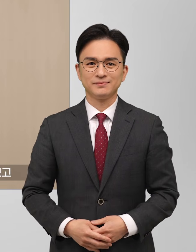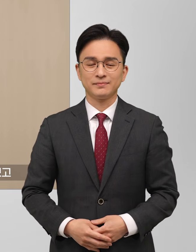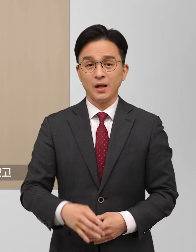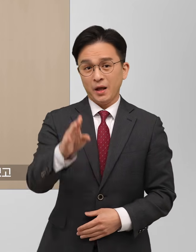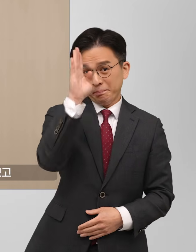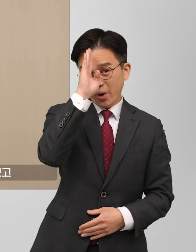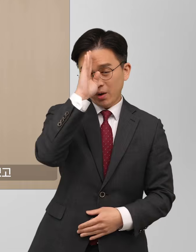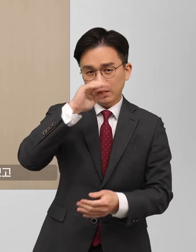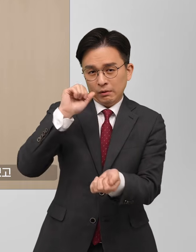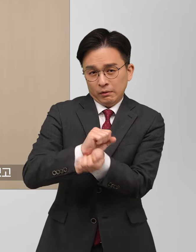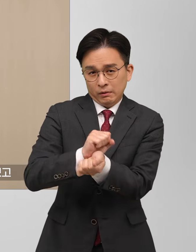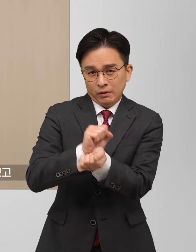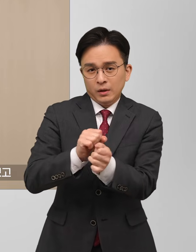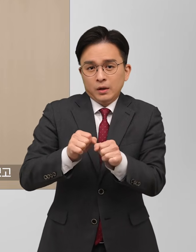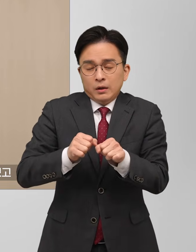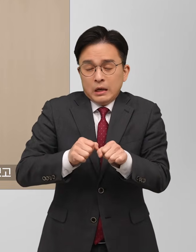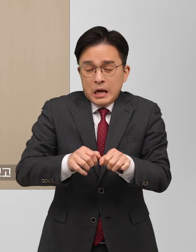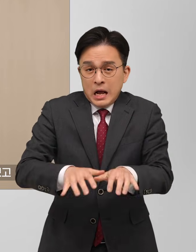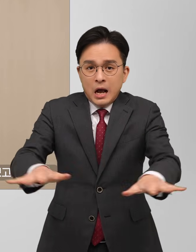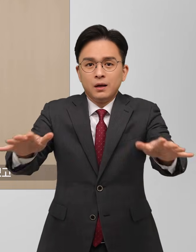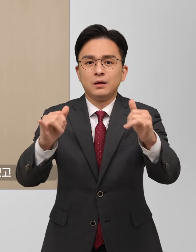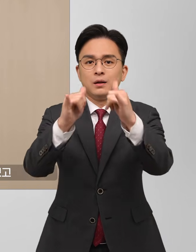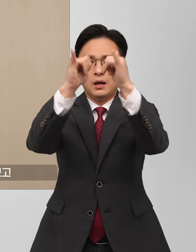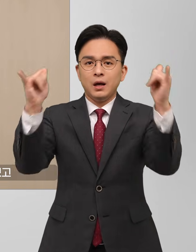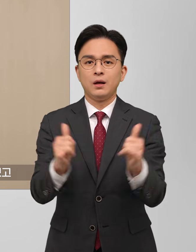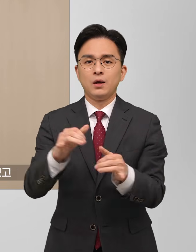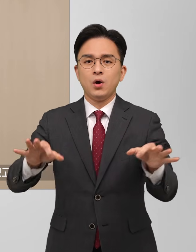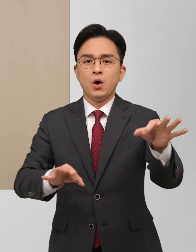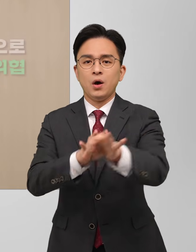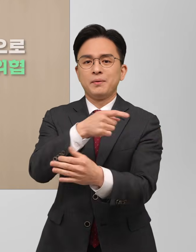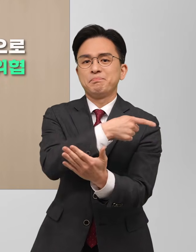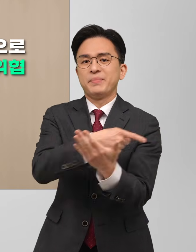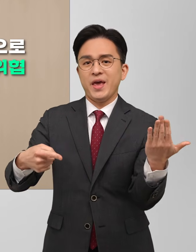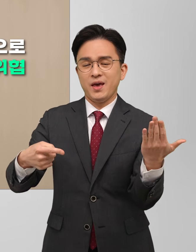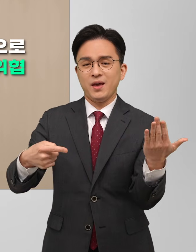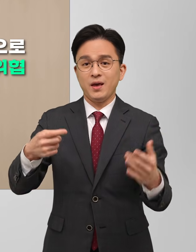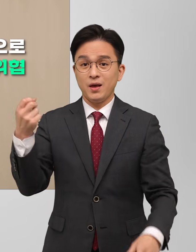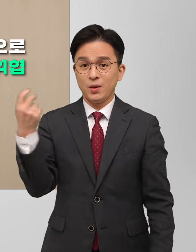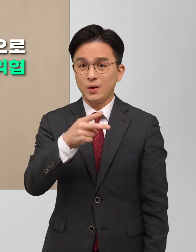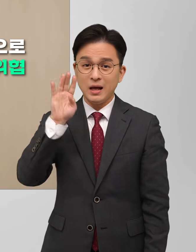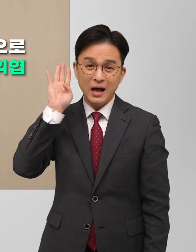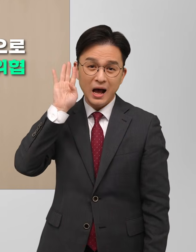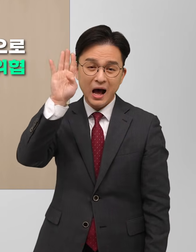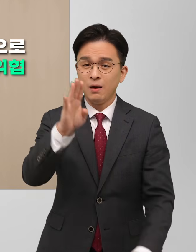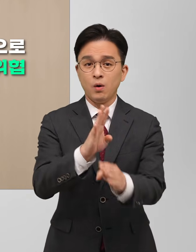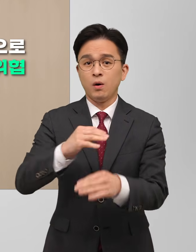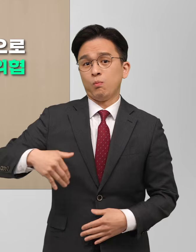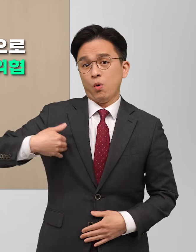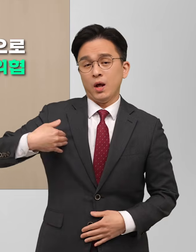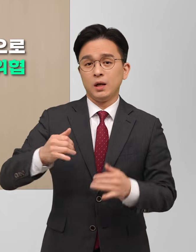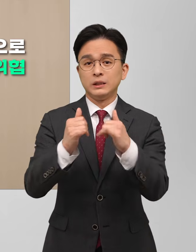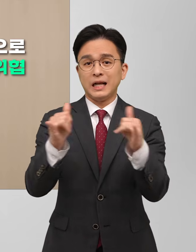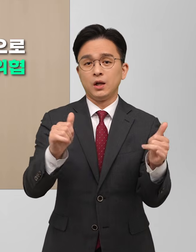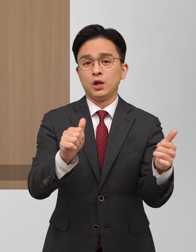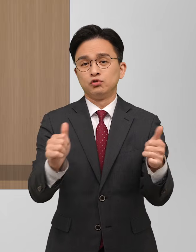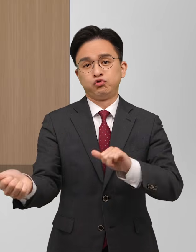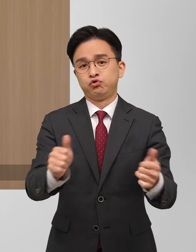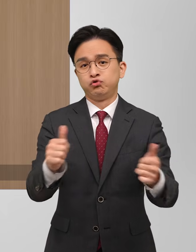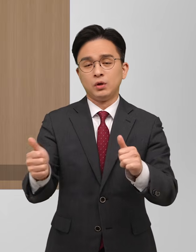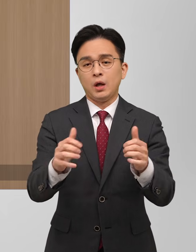신종 전염병으로 인류의 경제활동에 피해를 일으켰고 잠재적으로 인류 생존까지 위협할 수